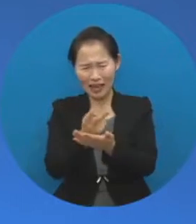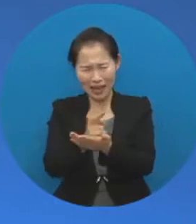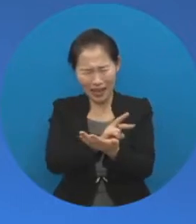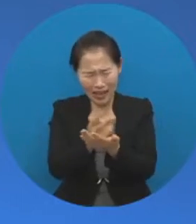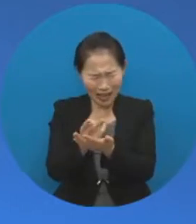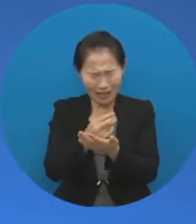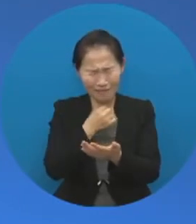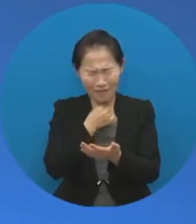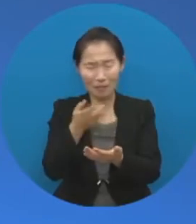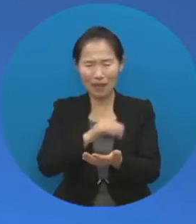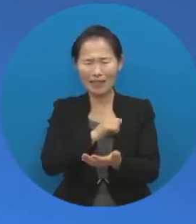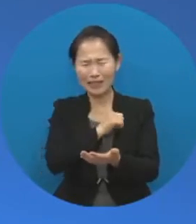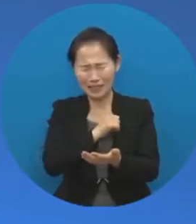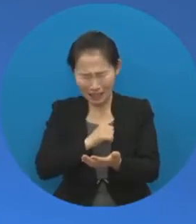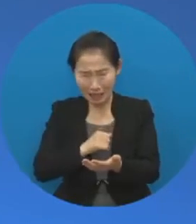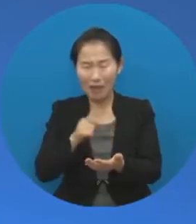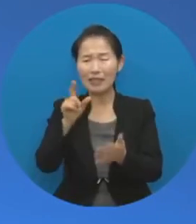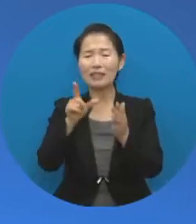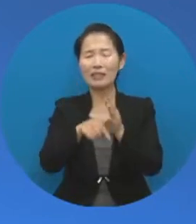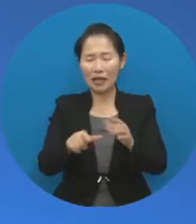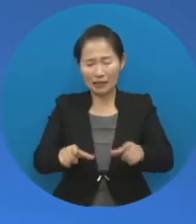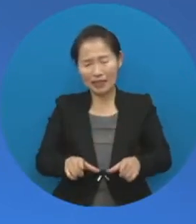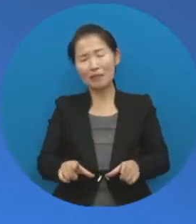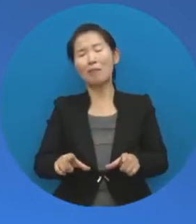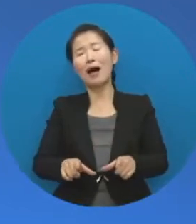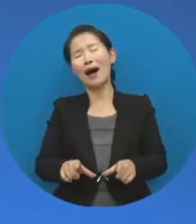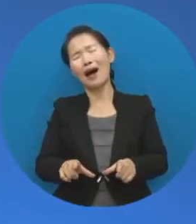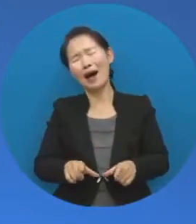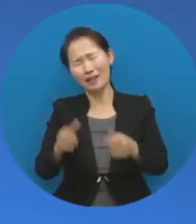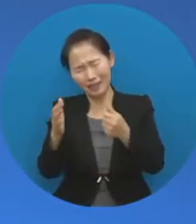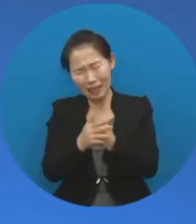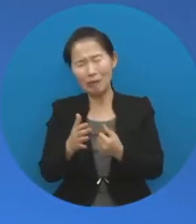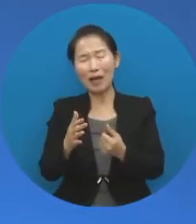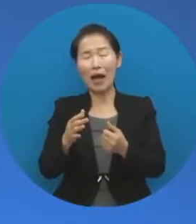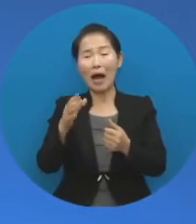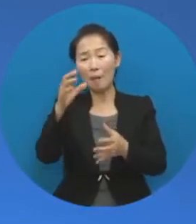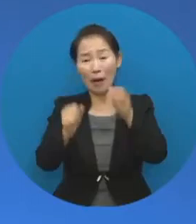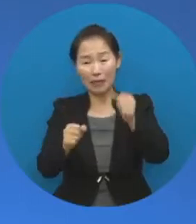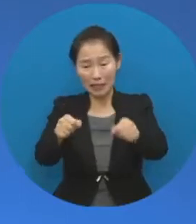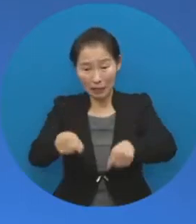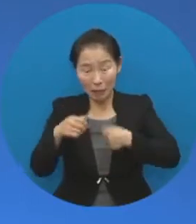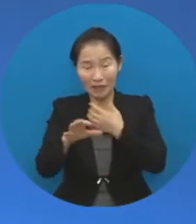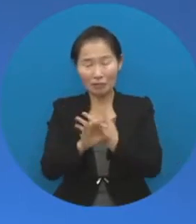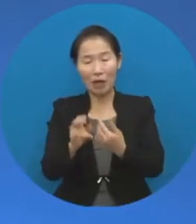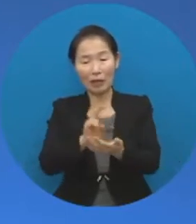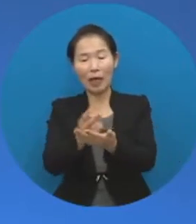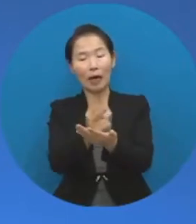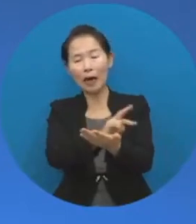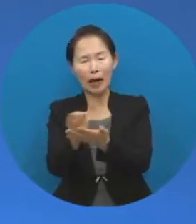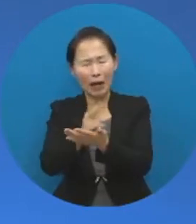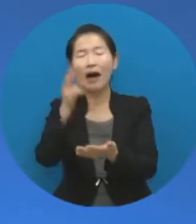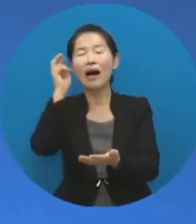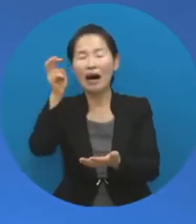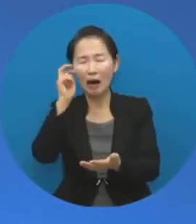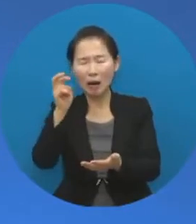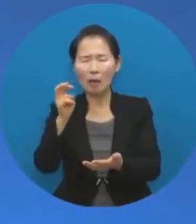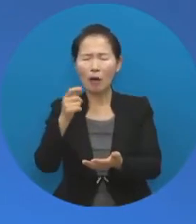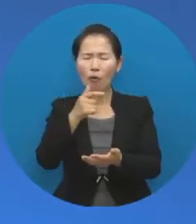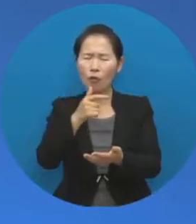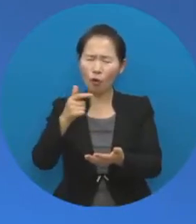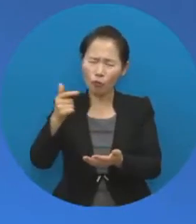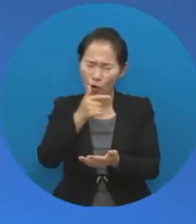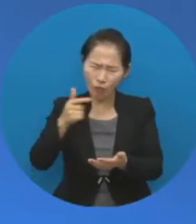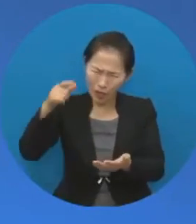그때 원피스를 입고 있었는데 아마 바지를 입었으면 제가 굴르지 않았을까. 근데 너무 너무 강한 임재였어요. 제가